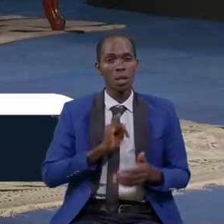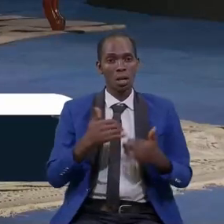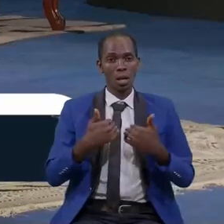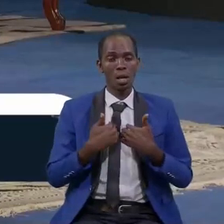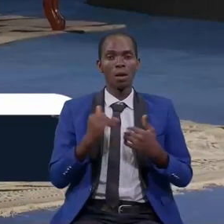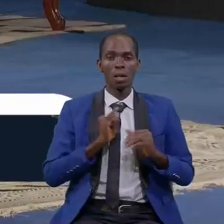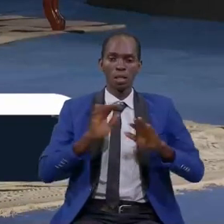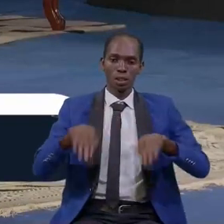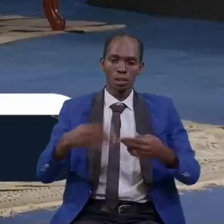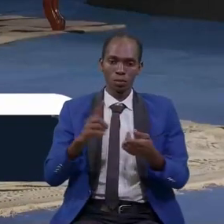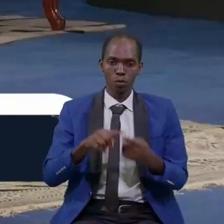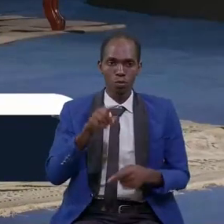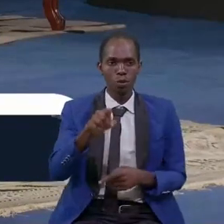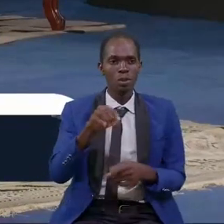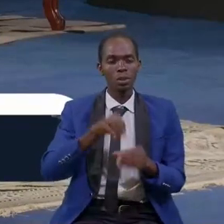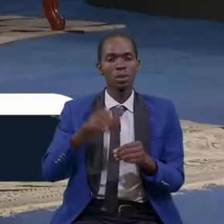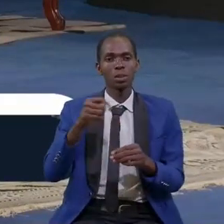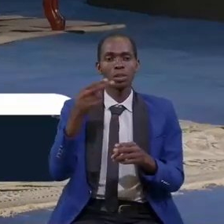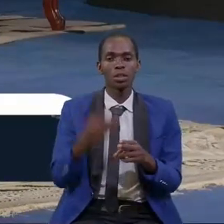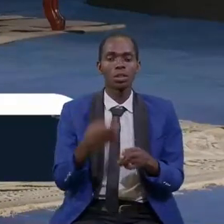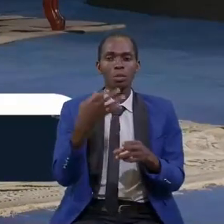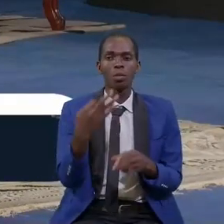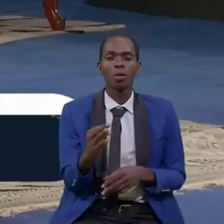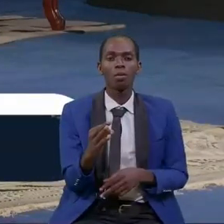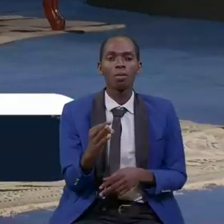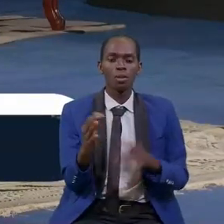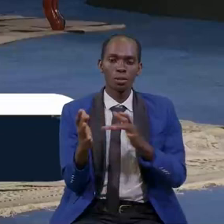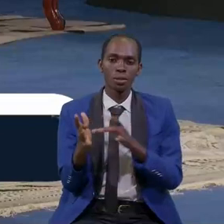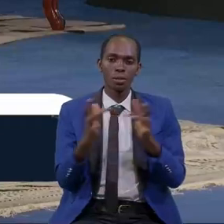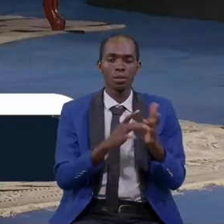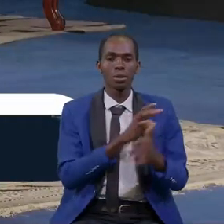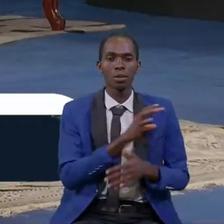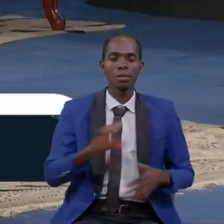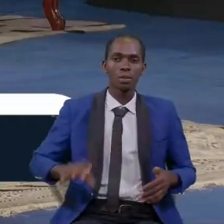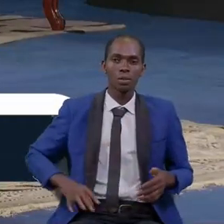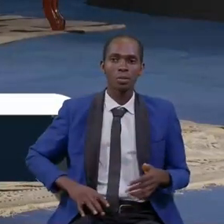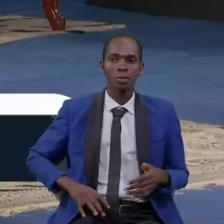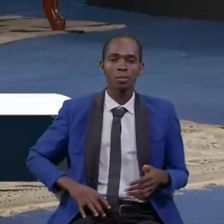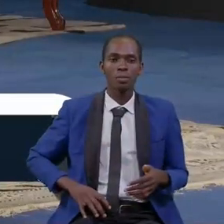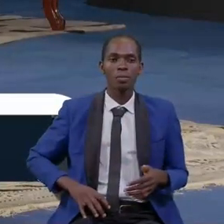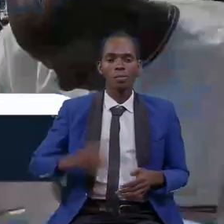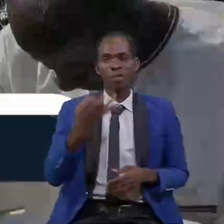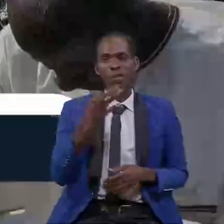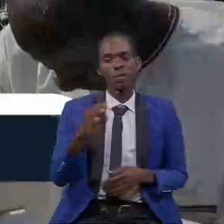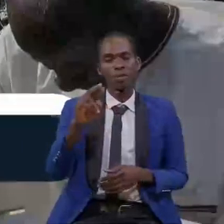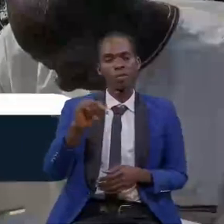donne au nom de Jésus-Christ de